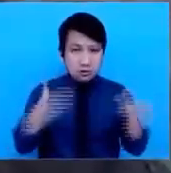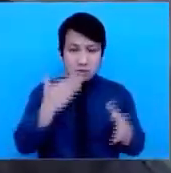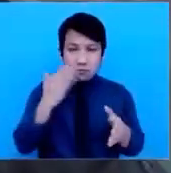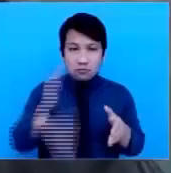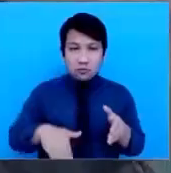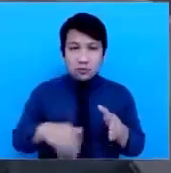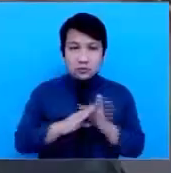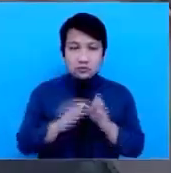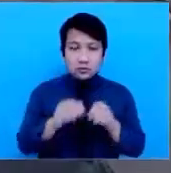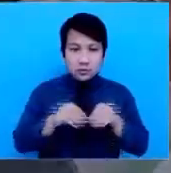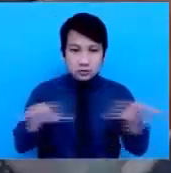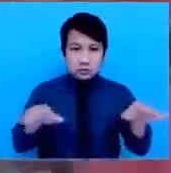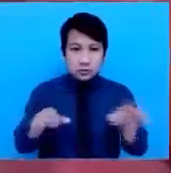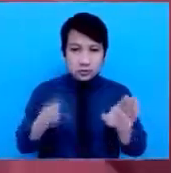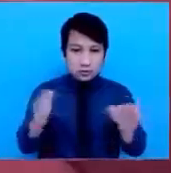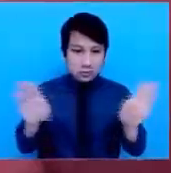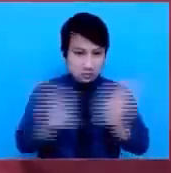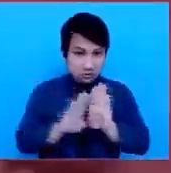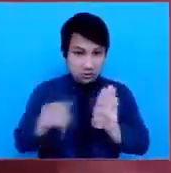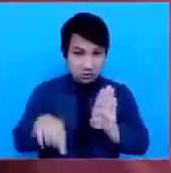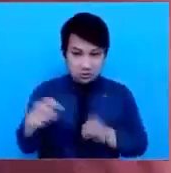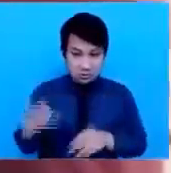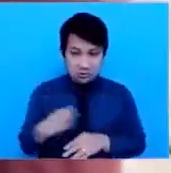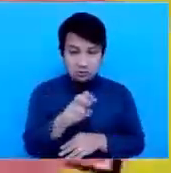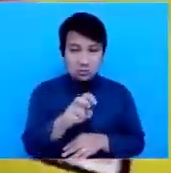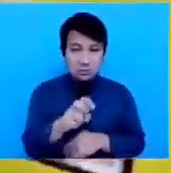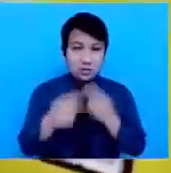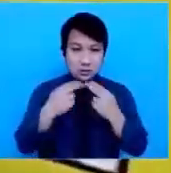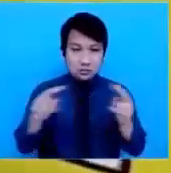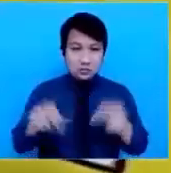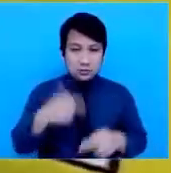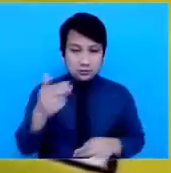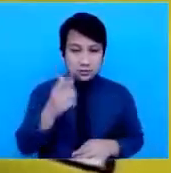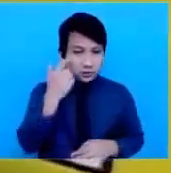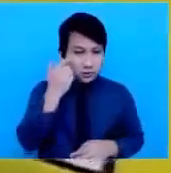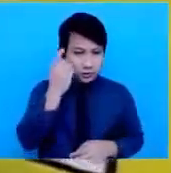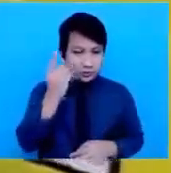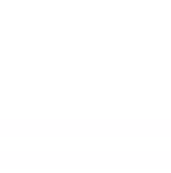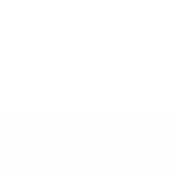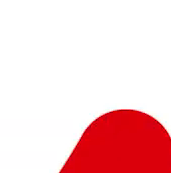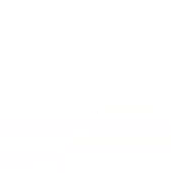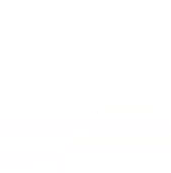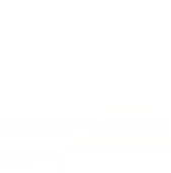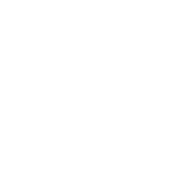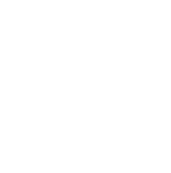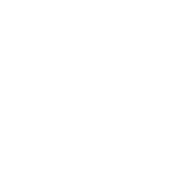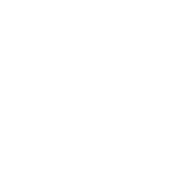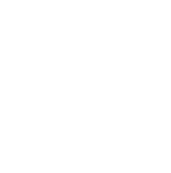transportation shutdown. Nagbabalita mula sa frontline, Gerard De La Peña, News 5.